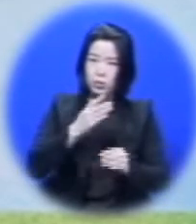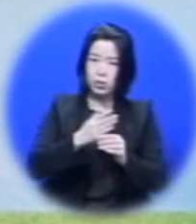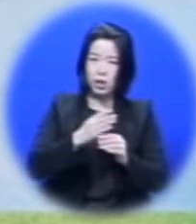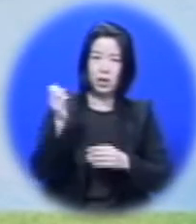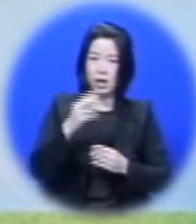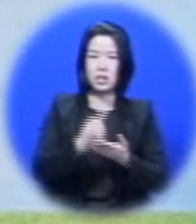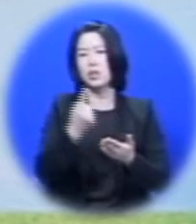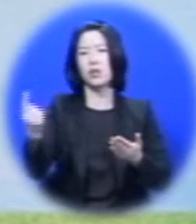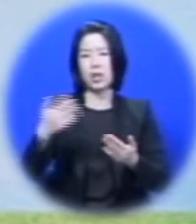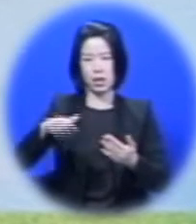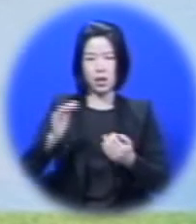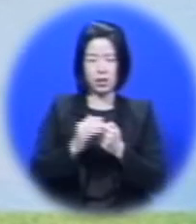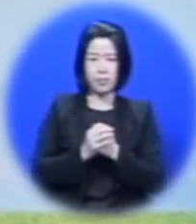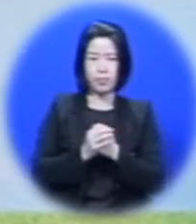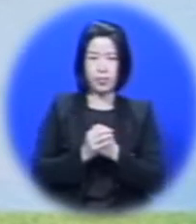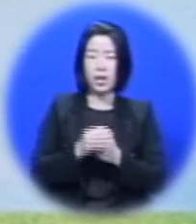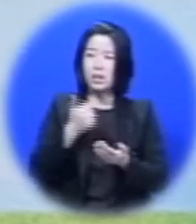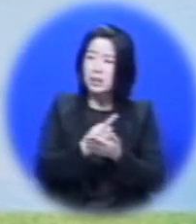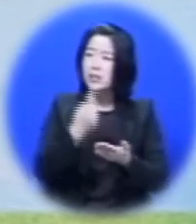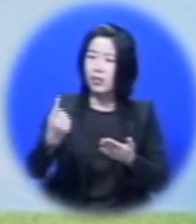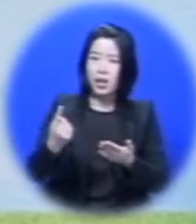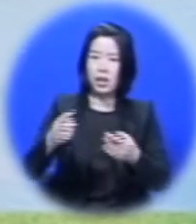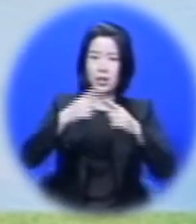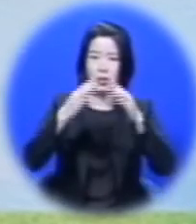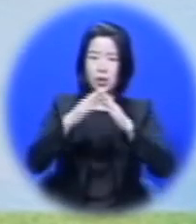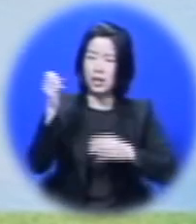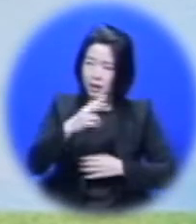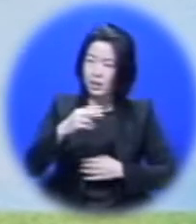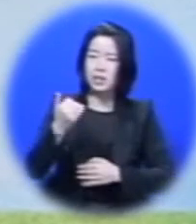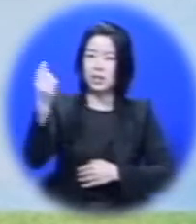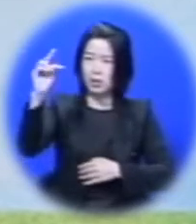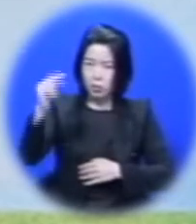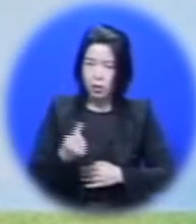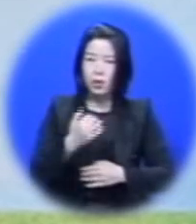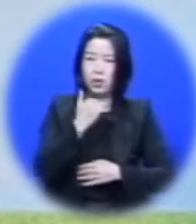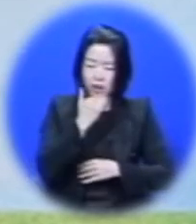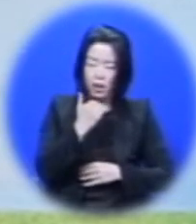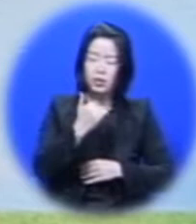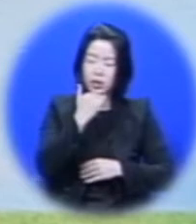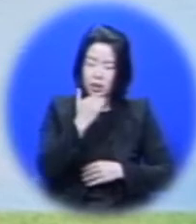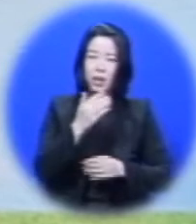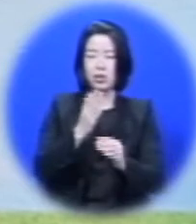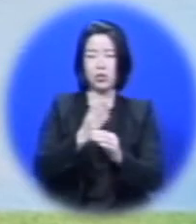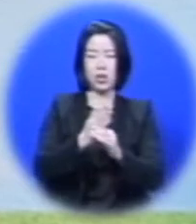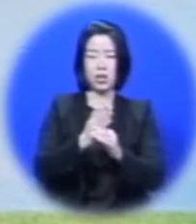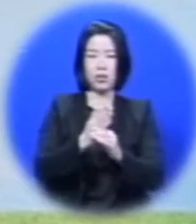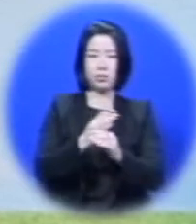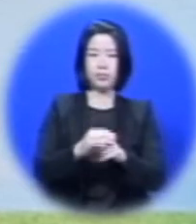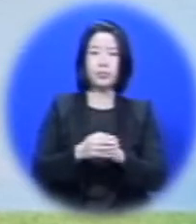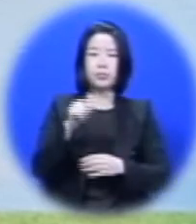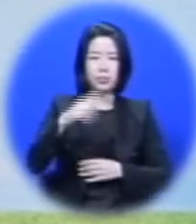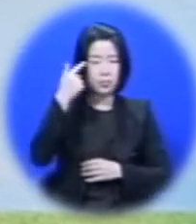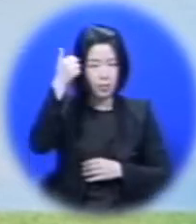떠나가 버린다. 그 떠나간 교인 다시 돌아오기를 그렇게 기다리고 기다리고 기다리다가